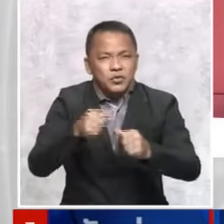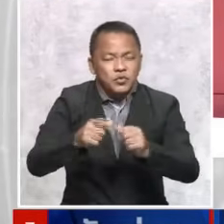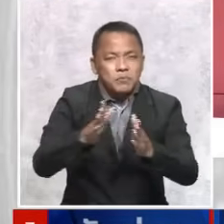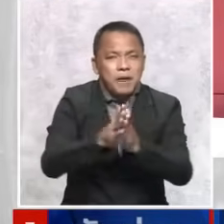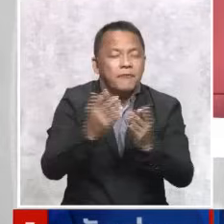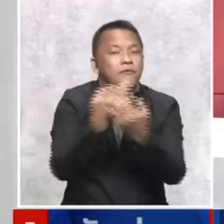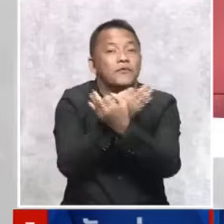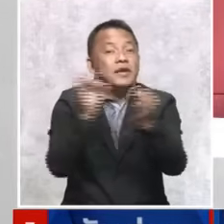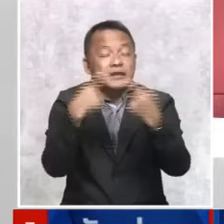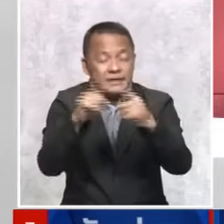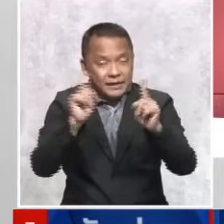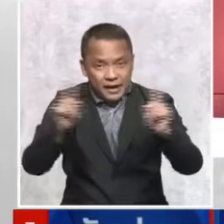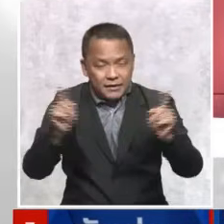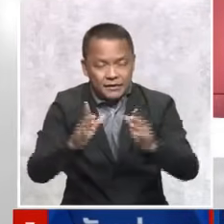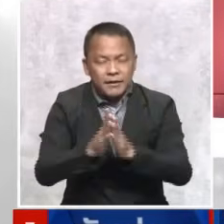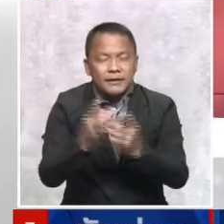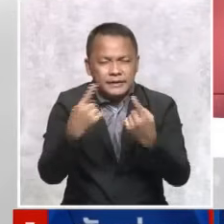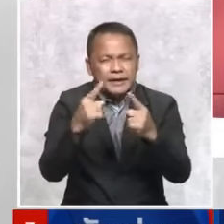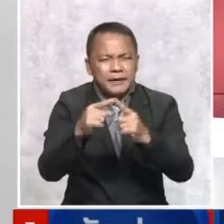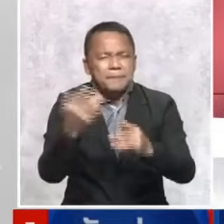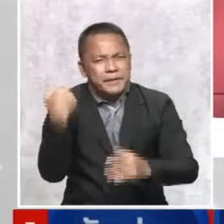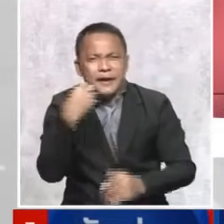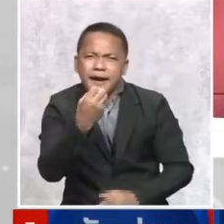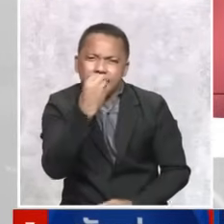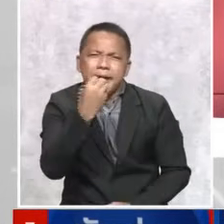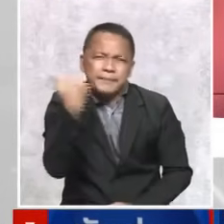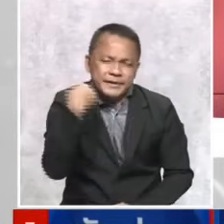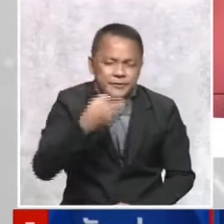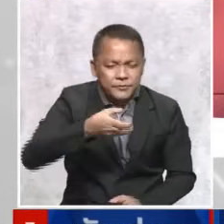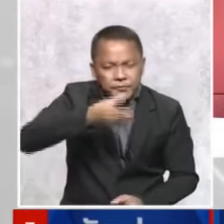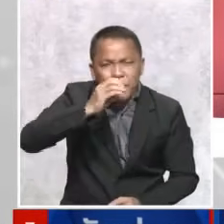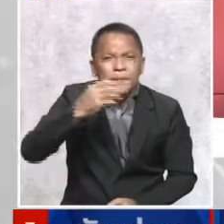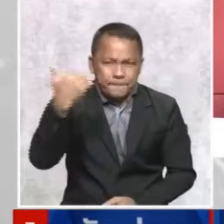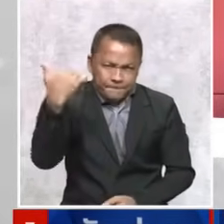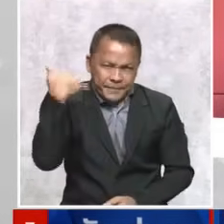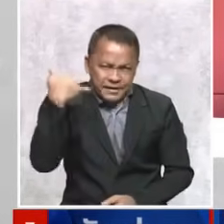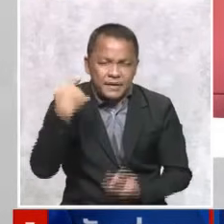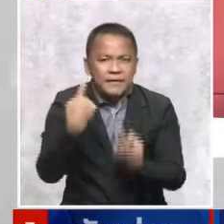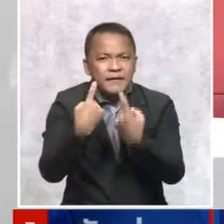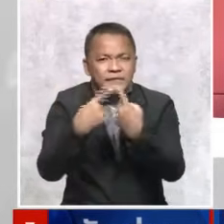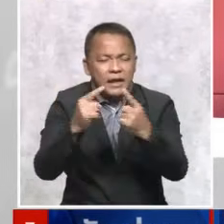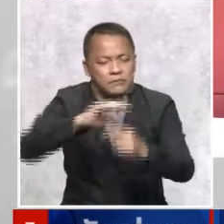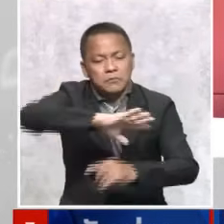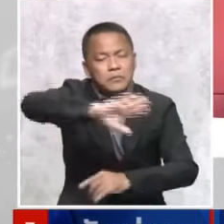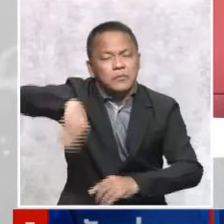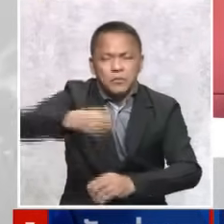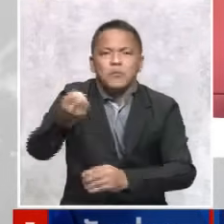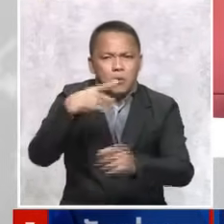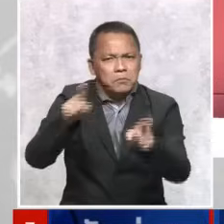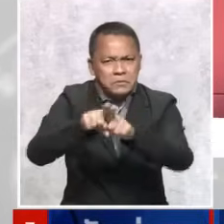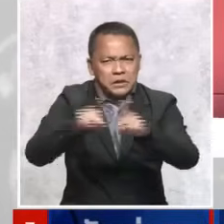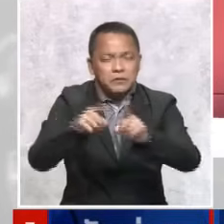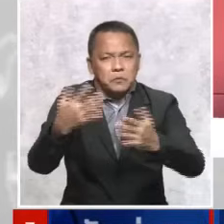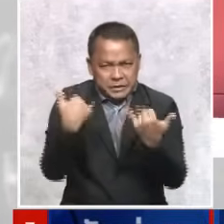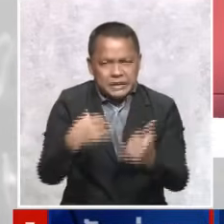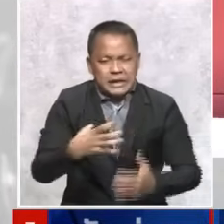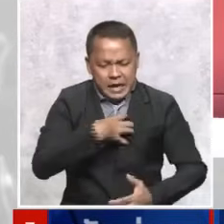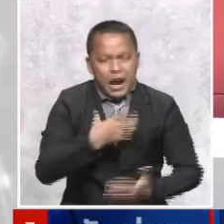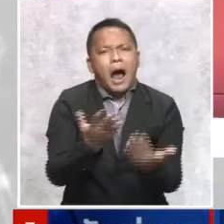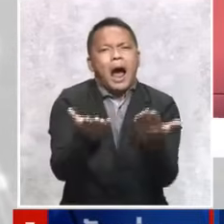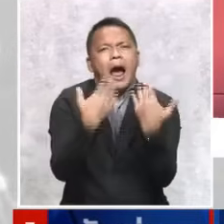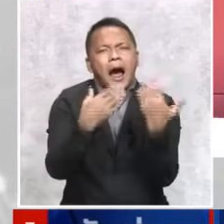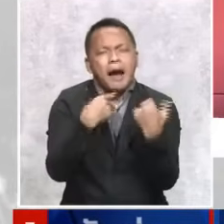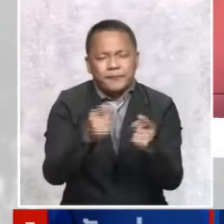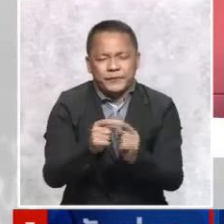แบบอิสระโอเคแหละอาจจะมีอาหารมีเครื่องดื่มคอยบริการให้แต่ทุกคนบอกเป็นเสียงเดียวกันเลยว่าตอนนี้อยากอา